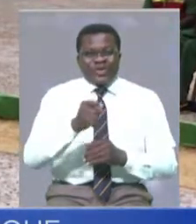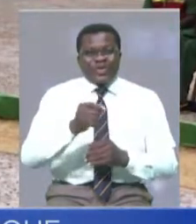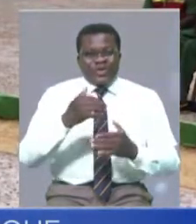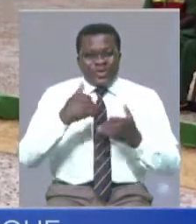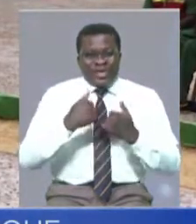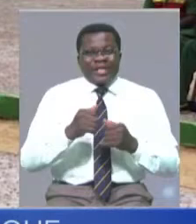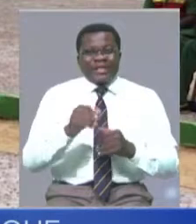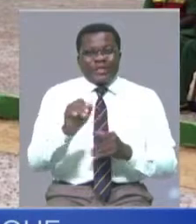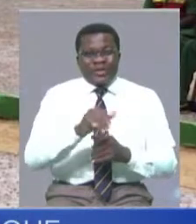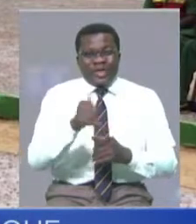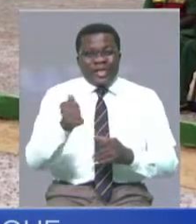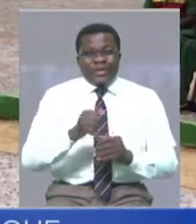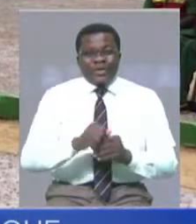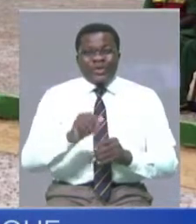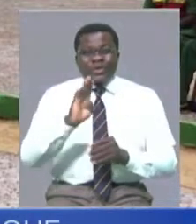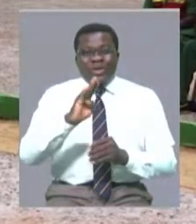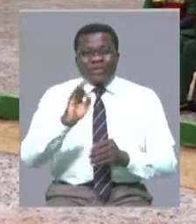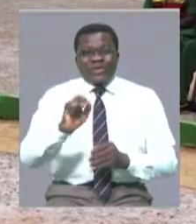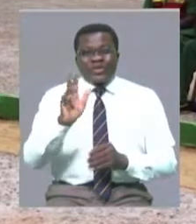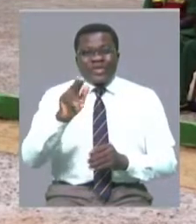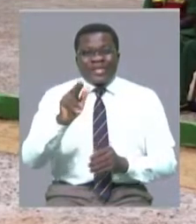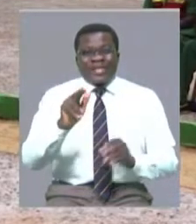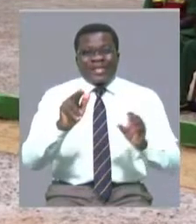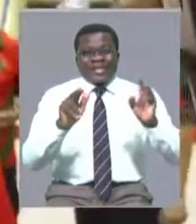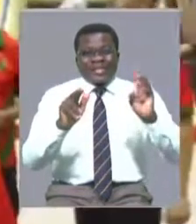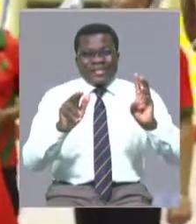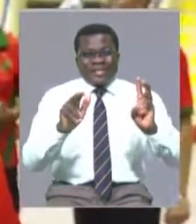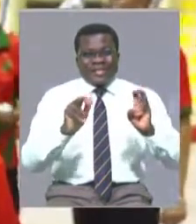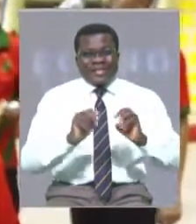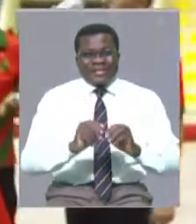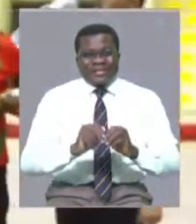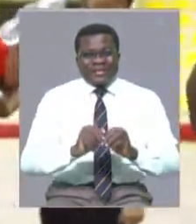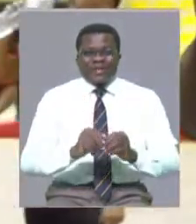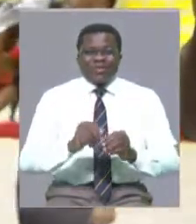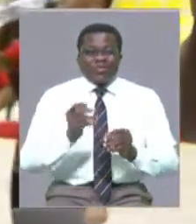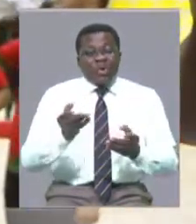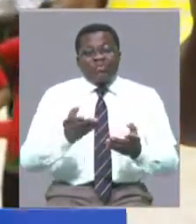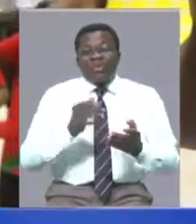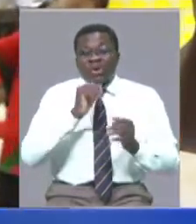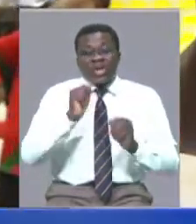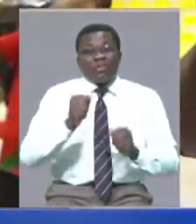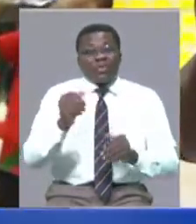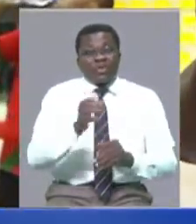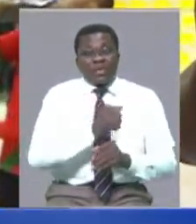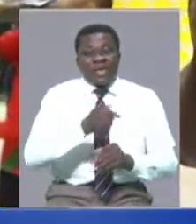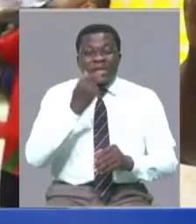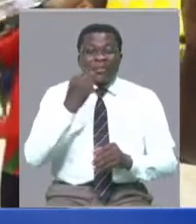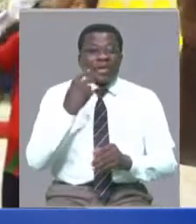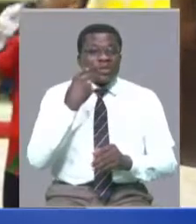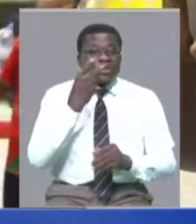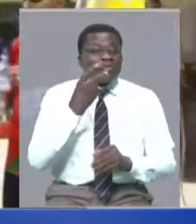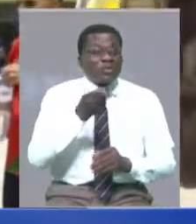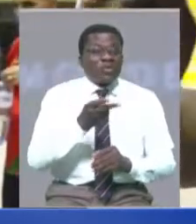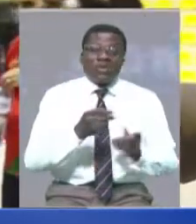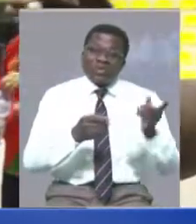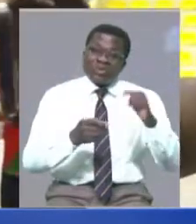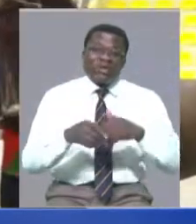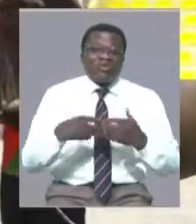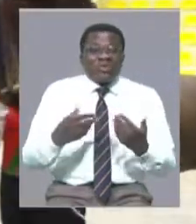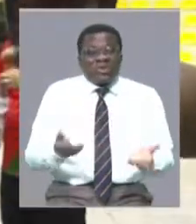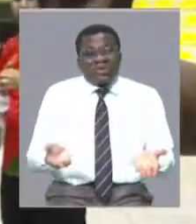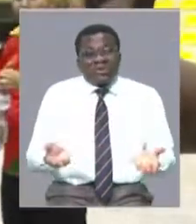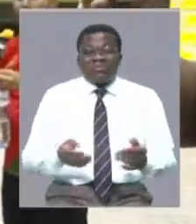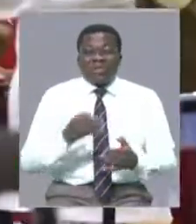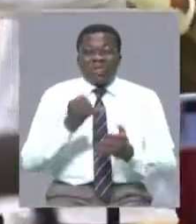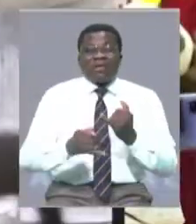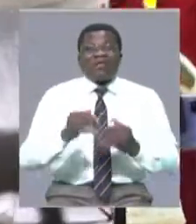disposent de leurs homologues étalons, 13-6. On a passé une finale pas mal à cause des spectateurs, mais